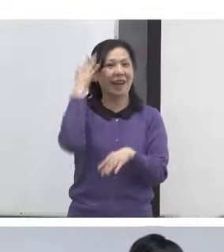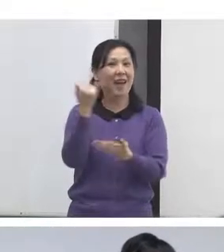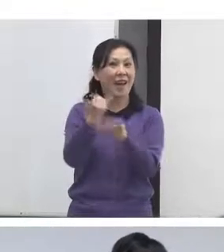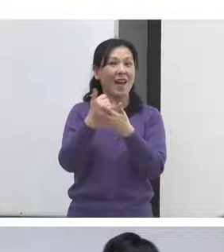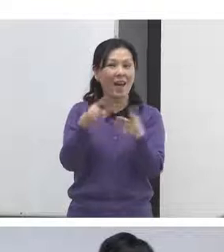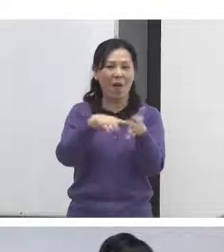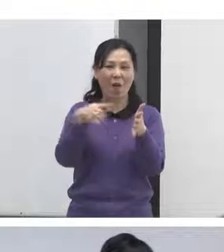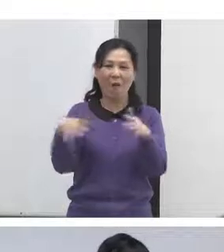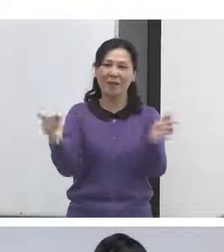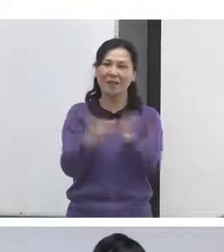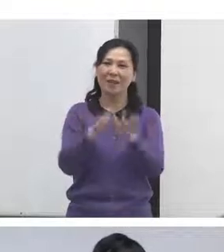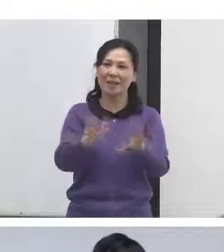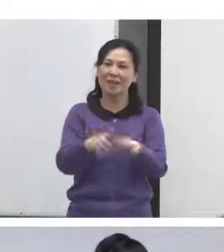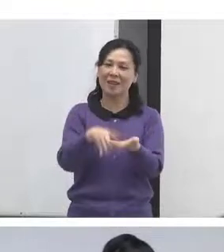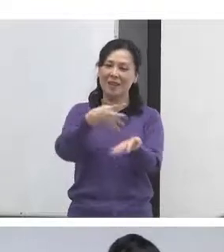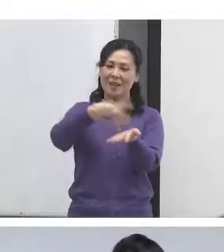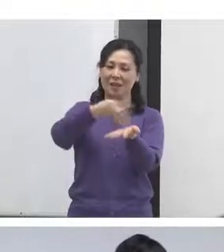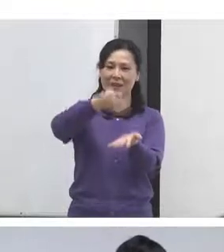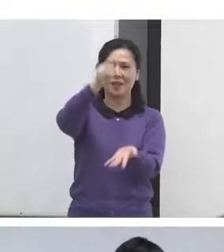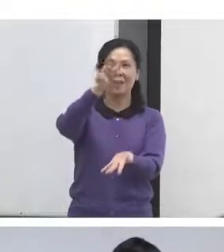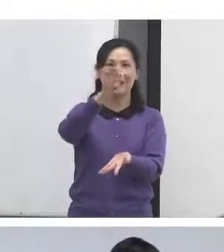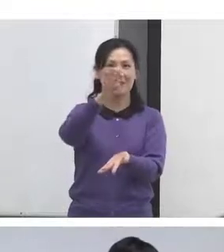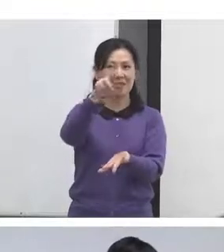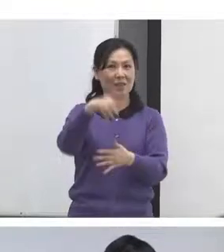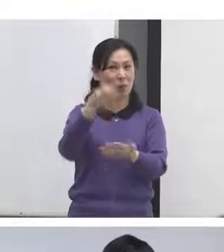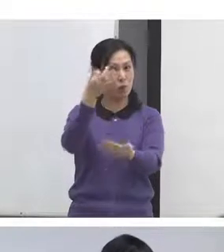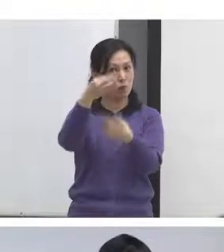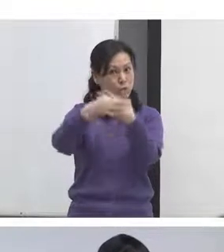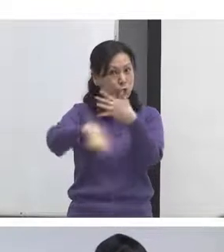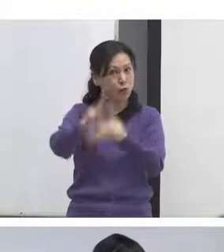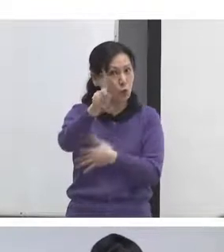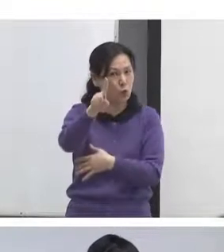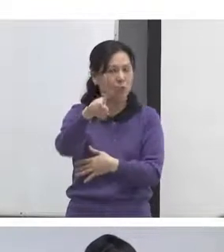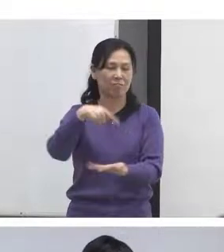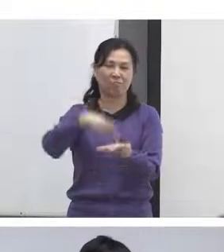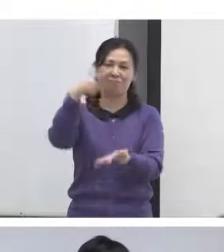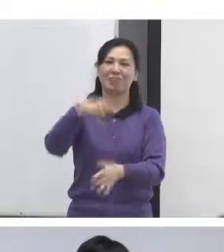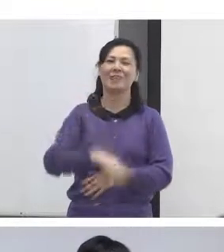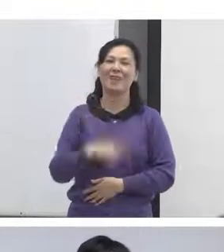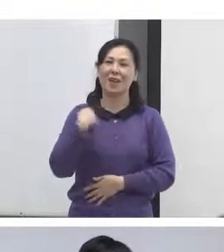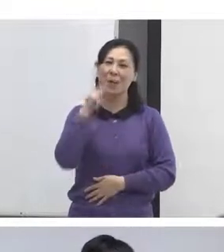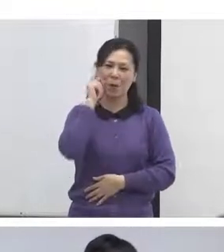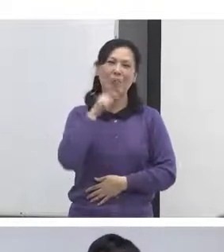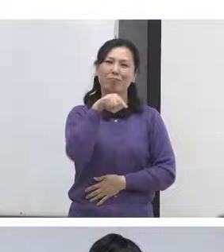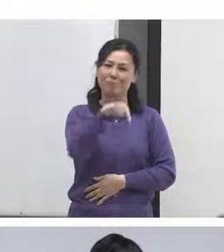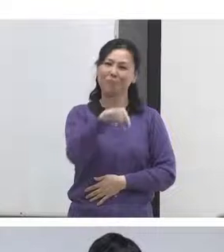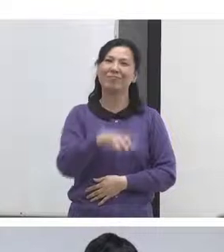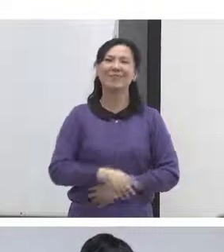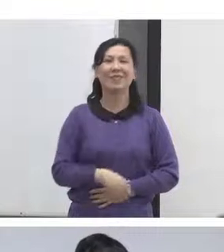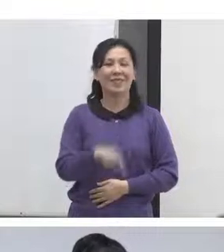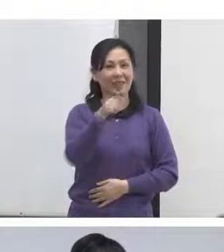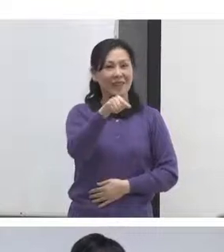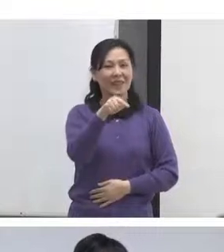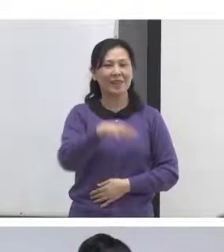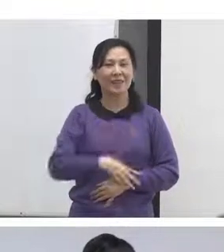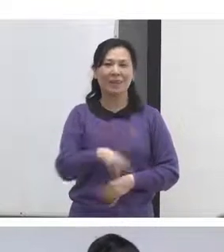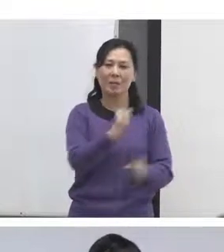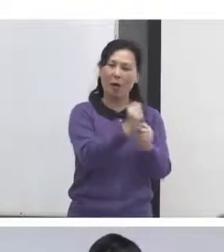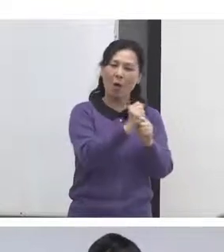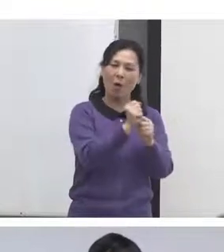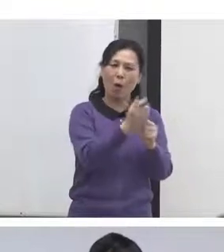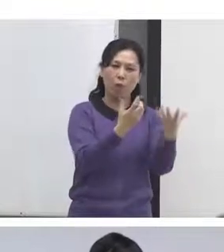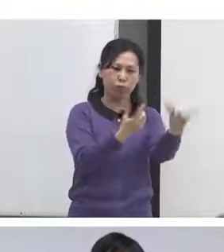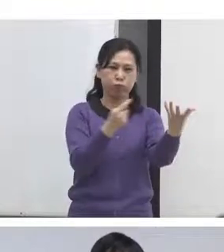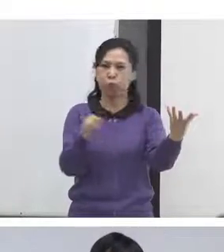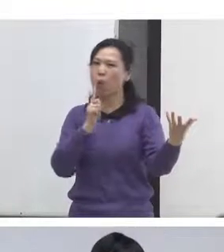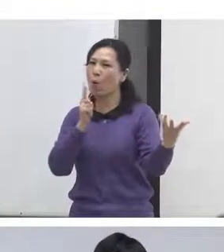到现在已经42次了，我目前只有缺席过一次而已。就我很喜欢 G0V 这样的一个场域，因为这个场域大家是做大于说，就是大家